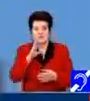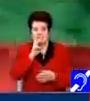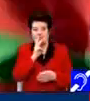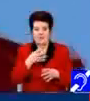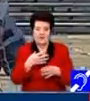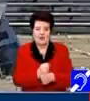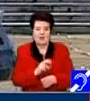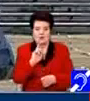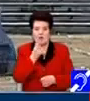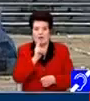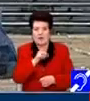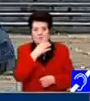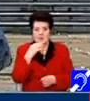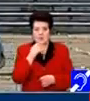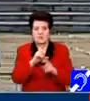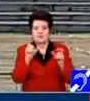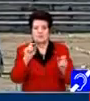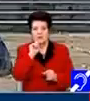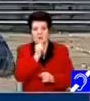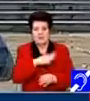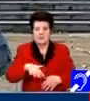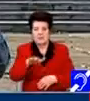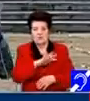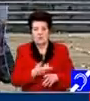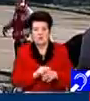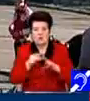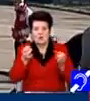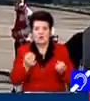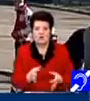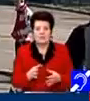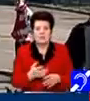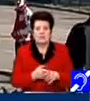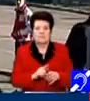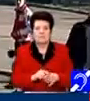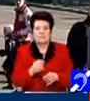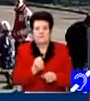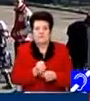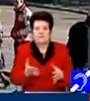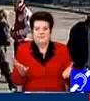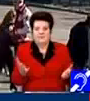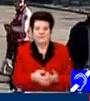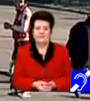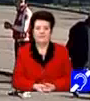de acum 2 ani a speriat mai mulți agenți economici din zonă, care pur și simplu și-au vândut afacerile.